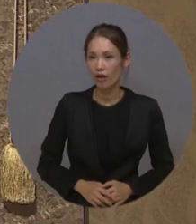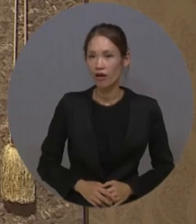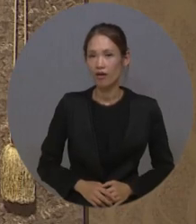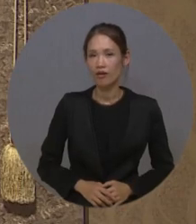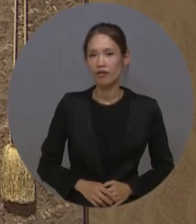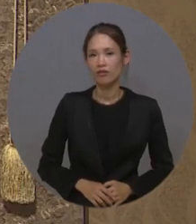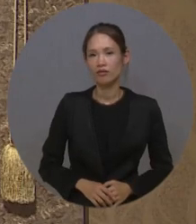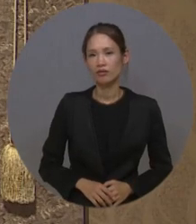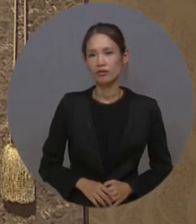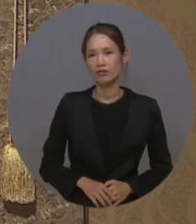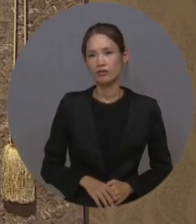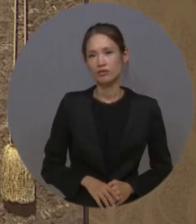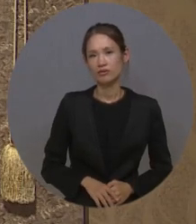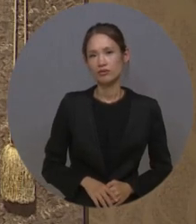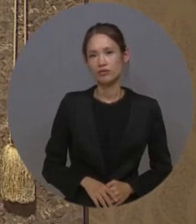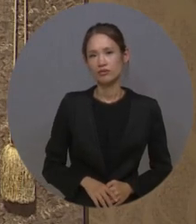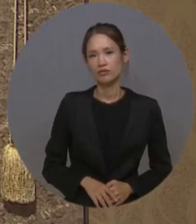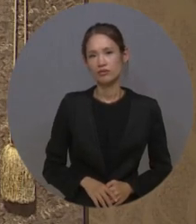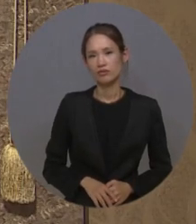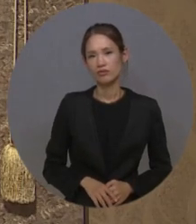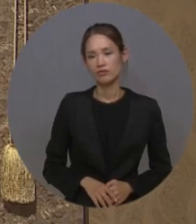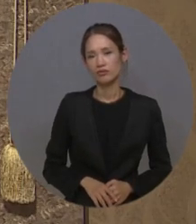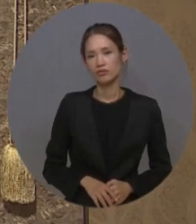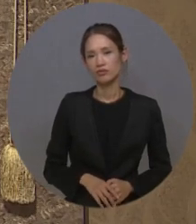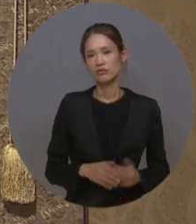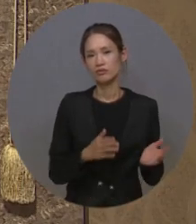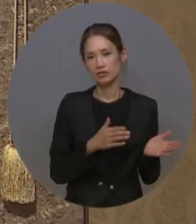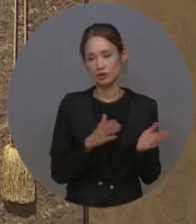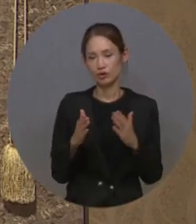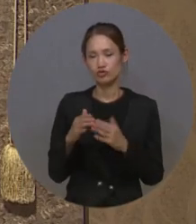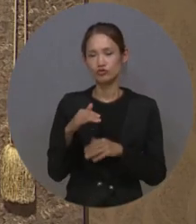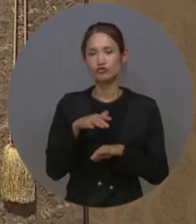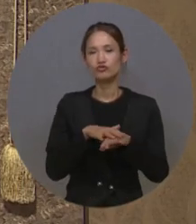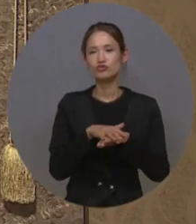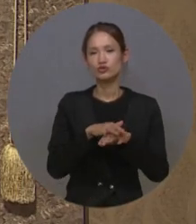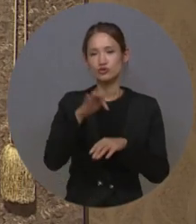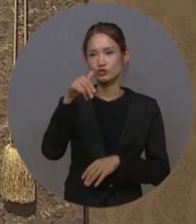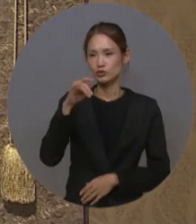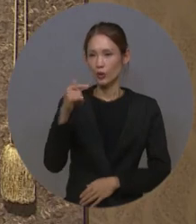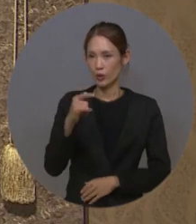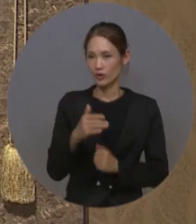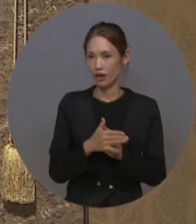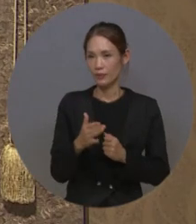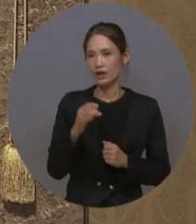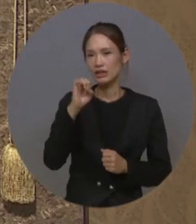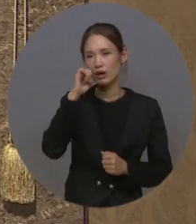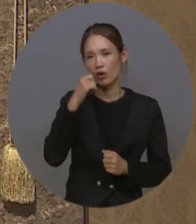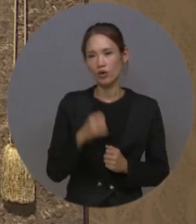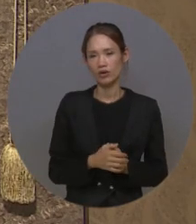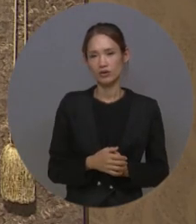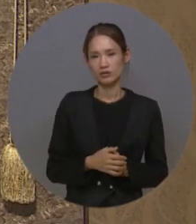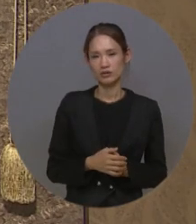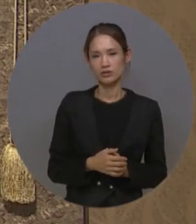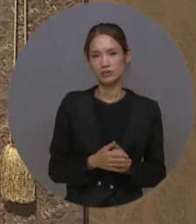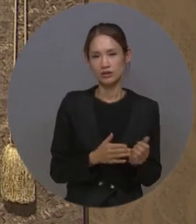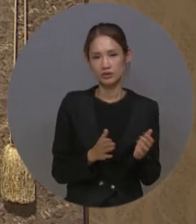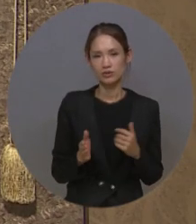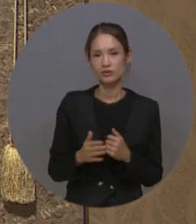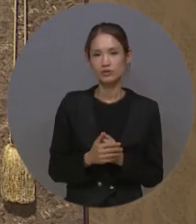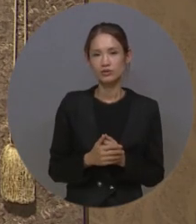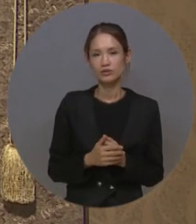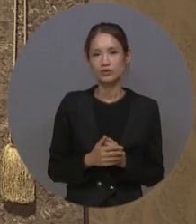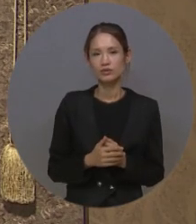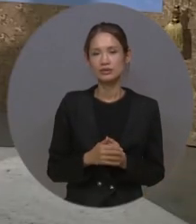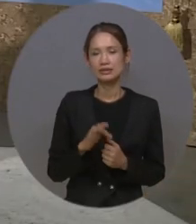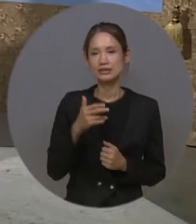되게 힘들겠죠. 그러니까요. 이게 구조적이다 보니까. 그래서 보면 신생아 때부터